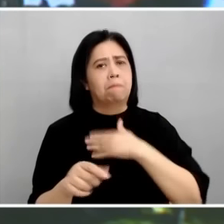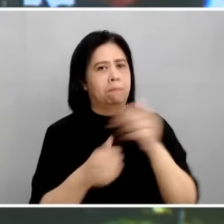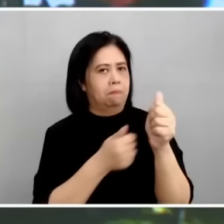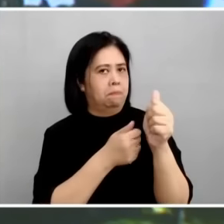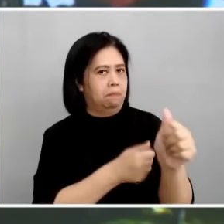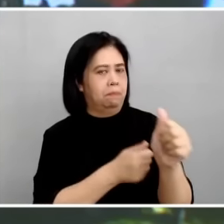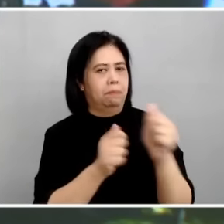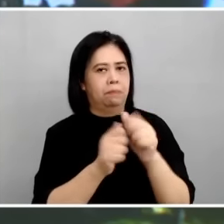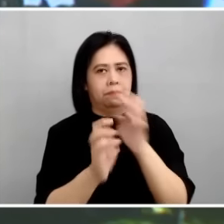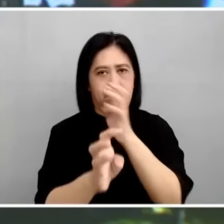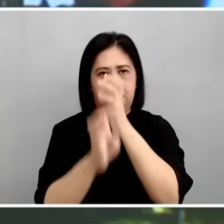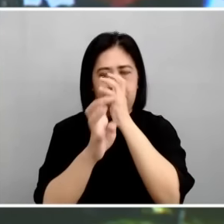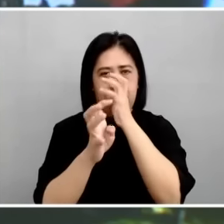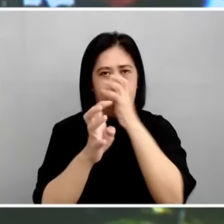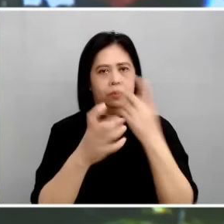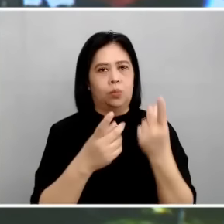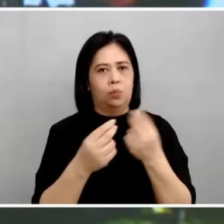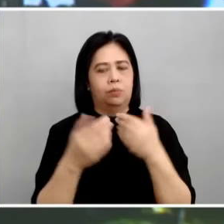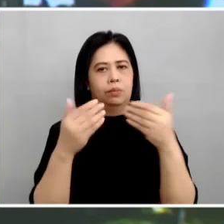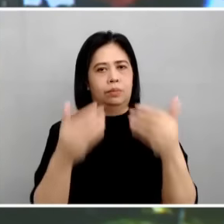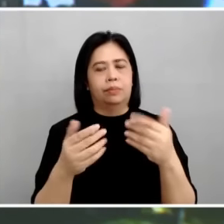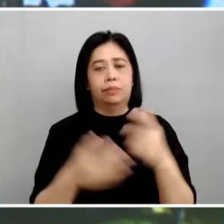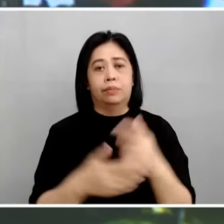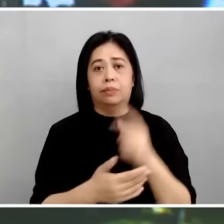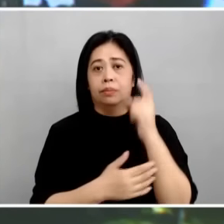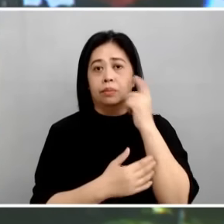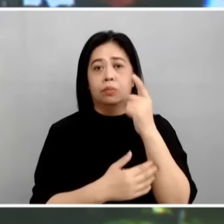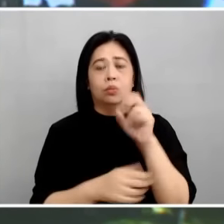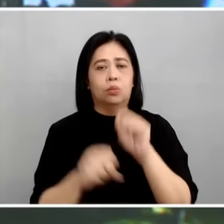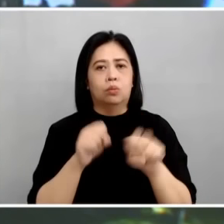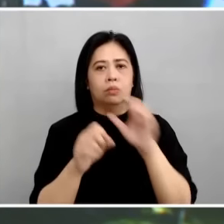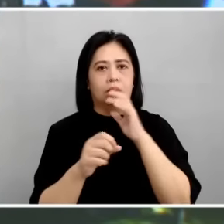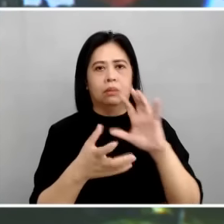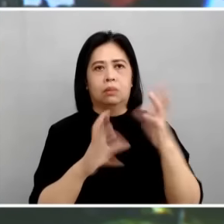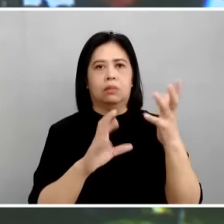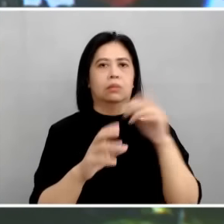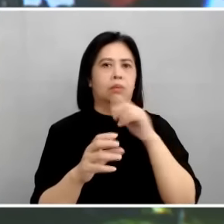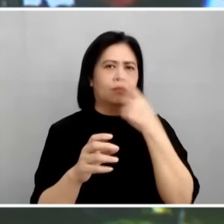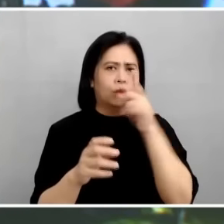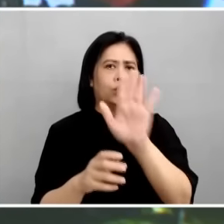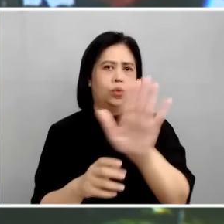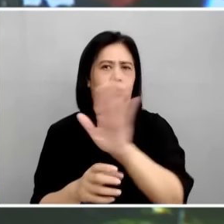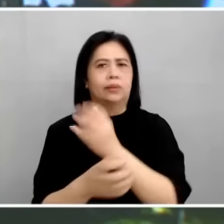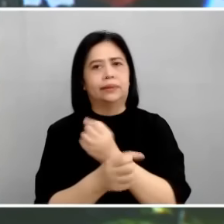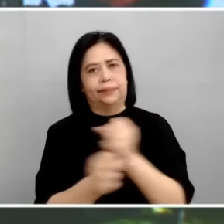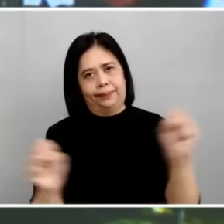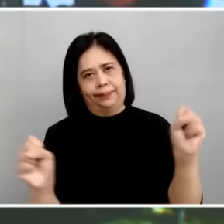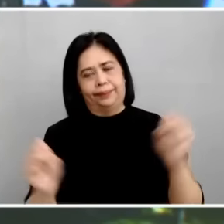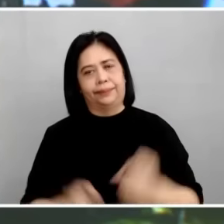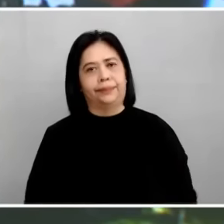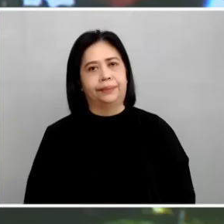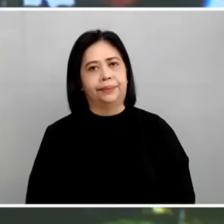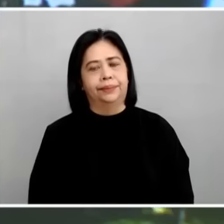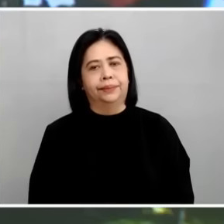mga paghihigpit na isinusulong ng pamahalaan para hindi na rin o para na rin sa kaligtasan ng